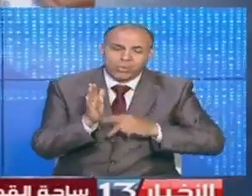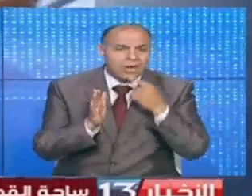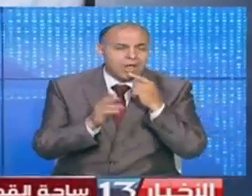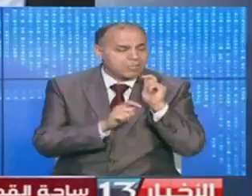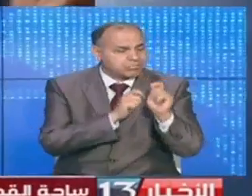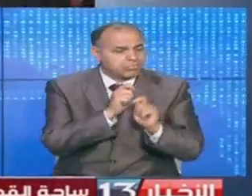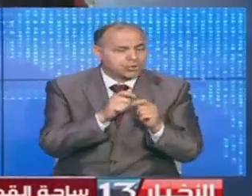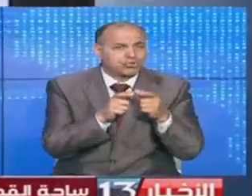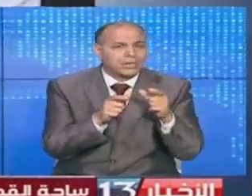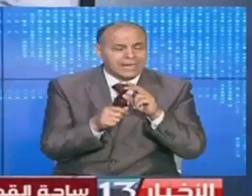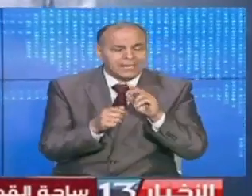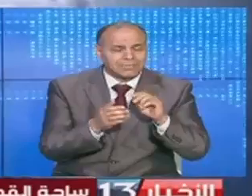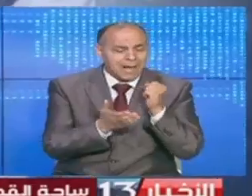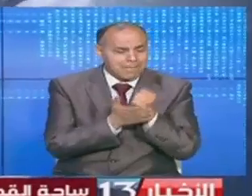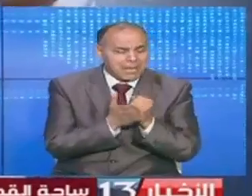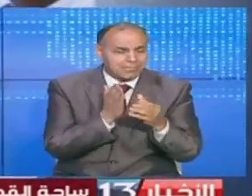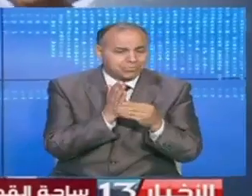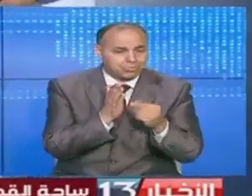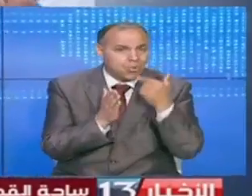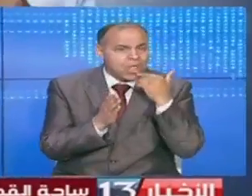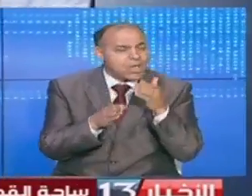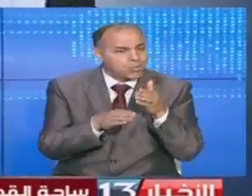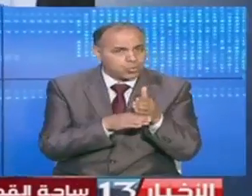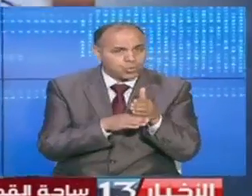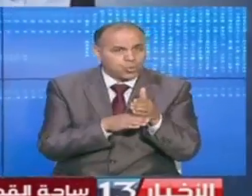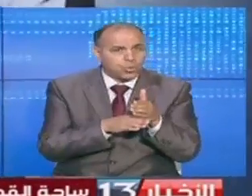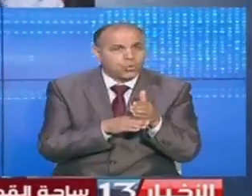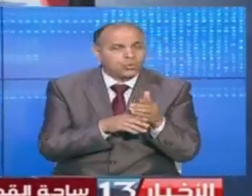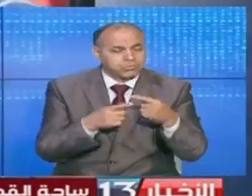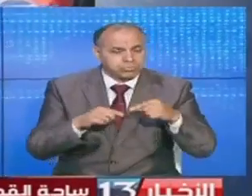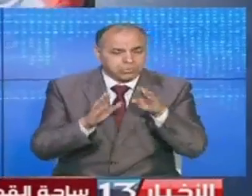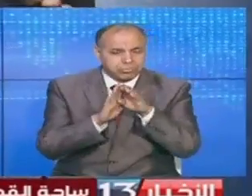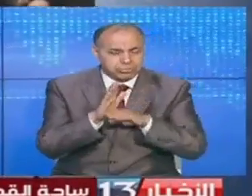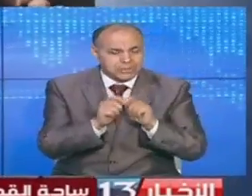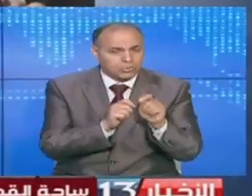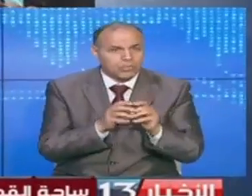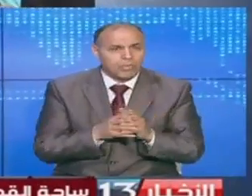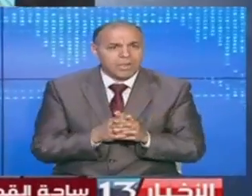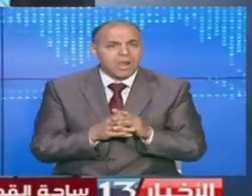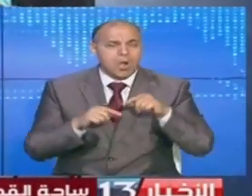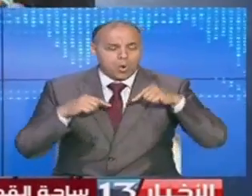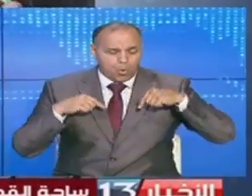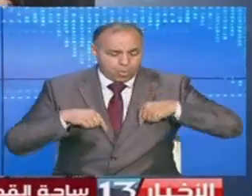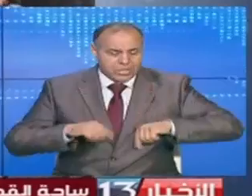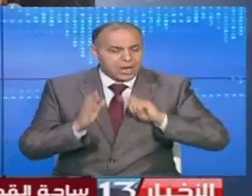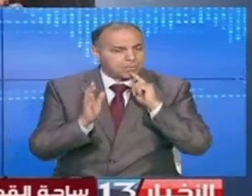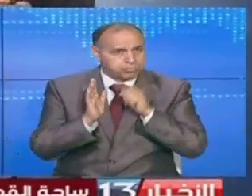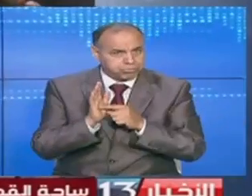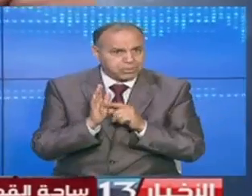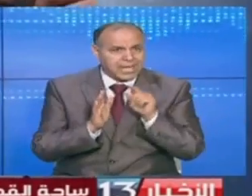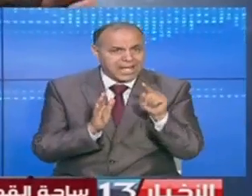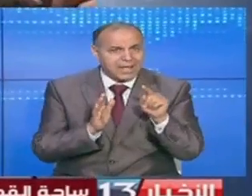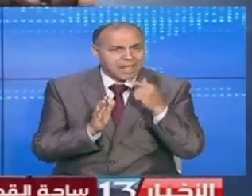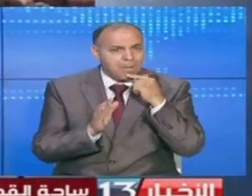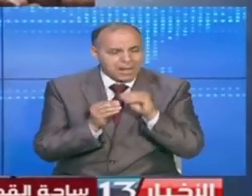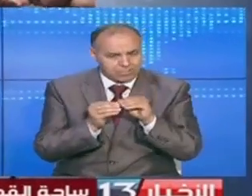تسديد ديون الشركات الايجار المالي باعتبار انها تدخل في خانه اعاده جدوله الديون. وقت القرار الحكومي يقول لك راهو على اساس انه باش